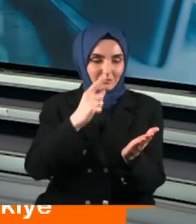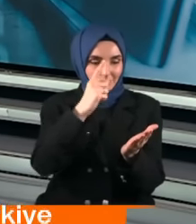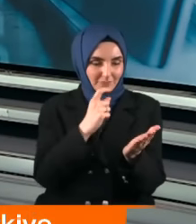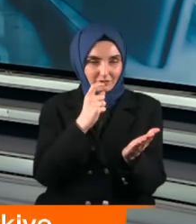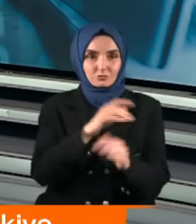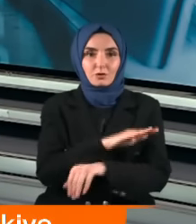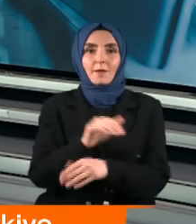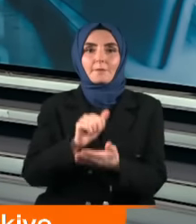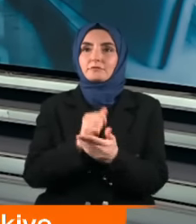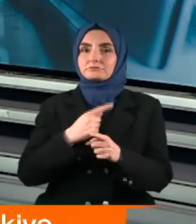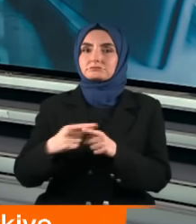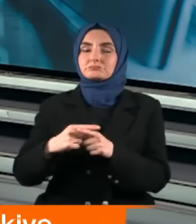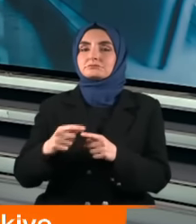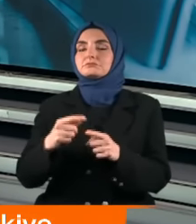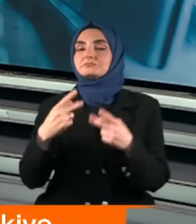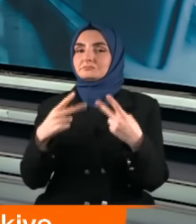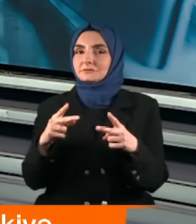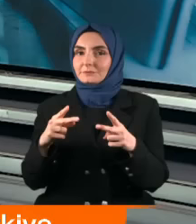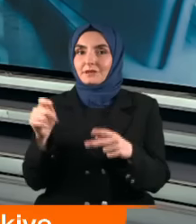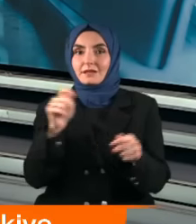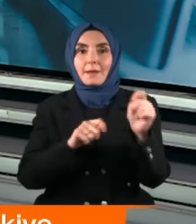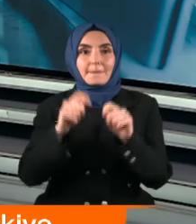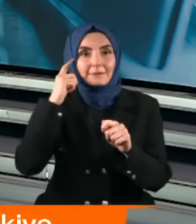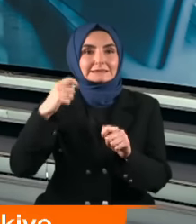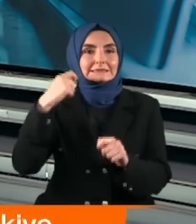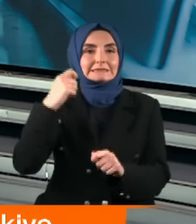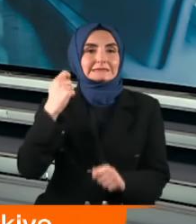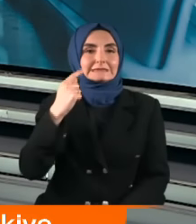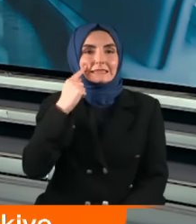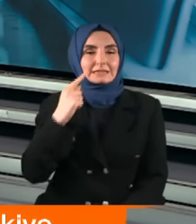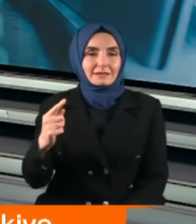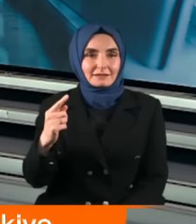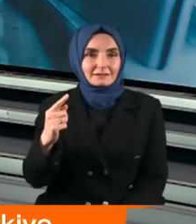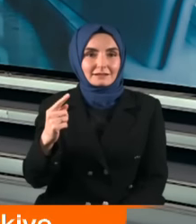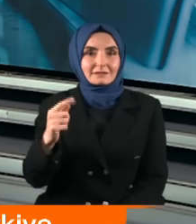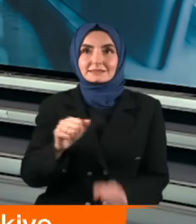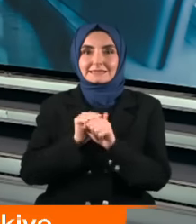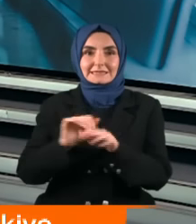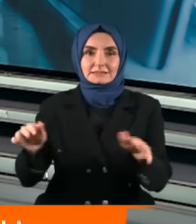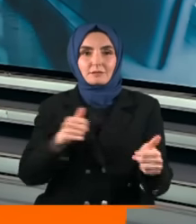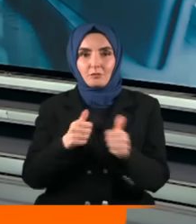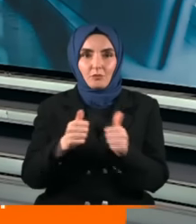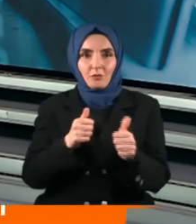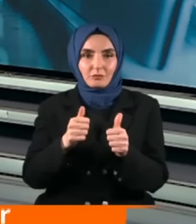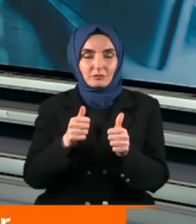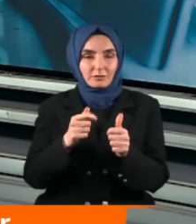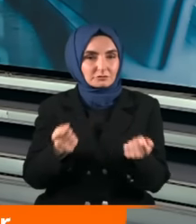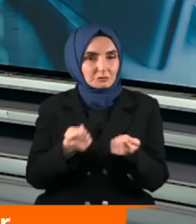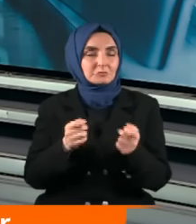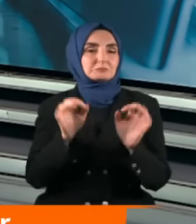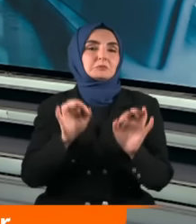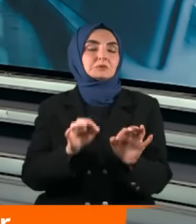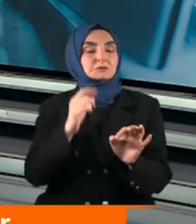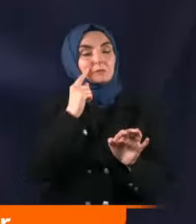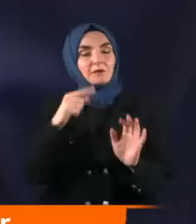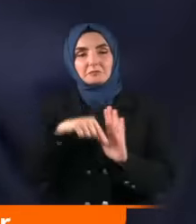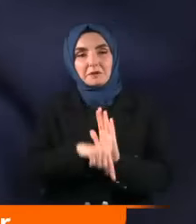meseleyi devralacak. Sistem algoritmayla iz sürecek ve meselenin peşine düşecek. İşte detaylar.